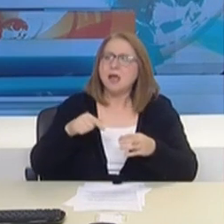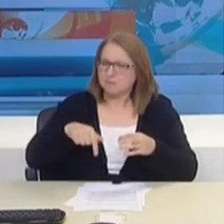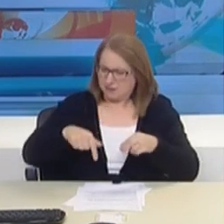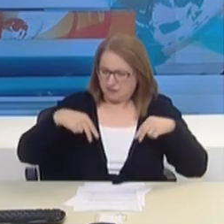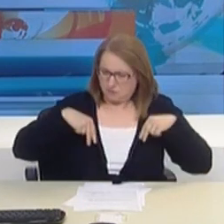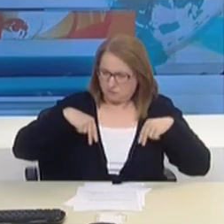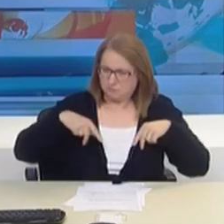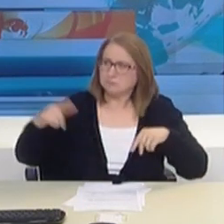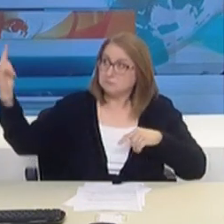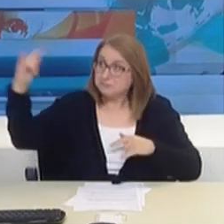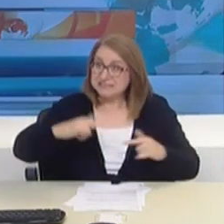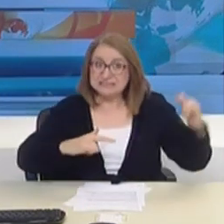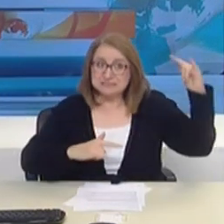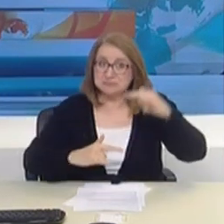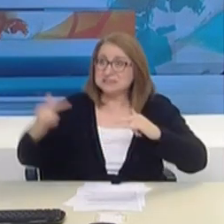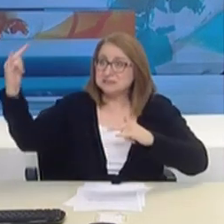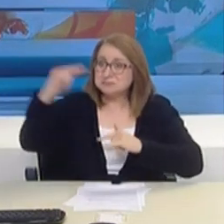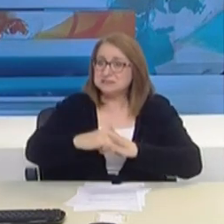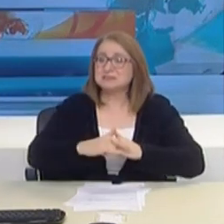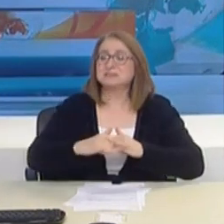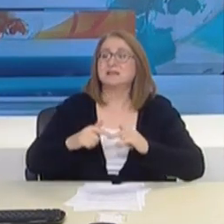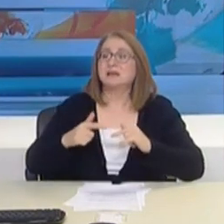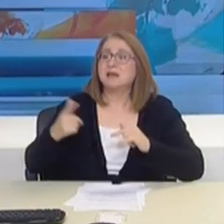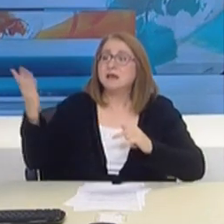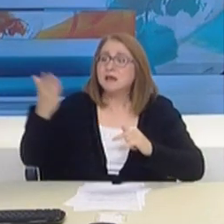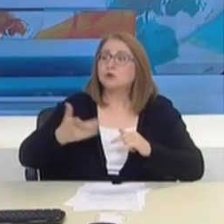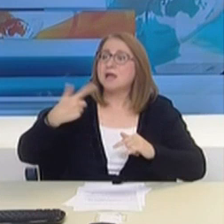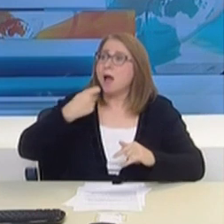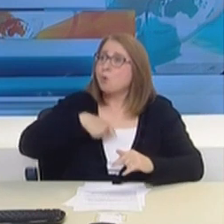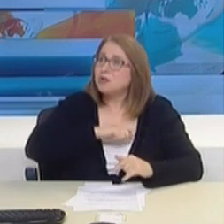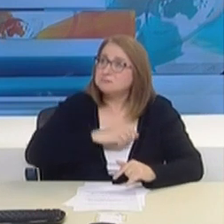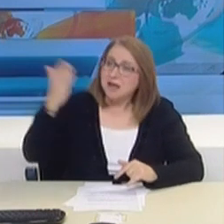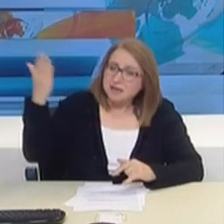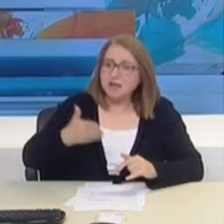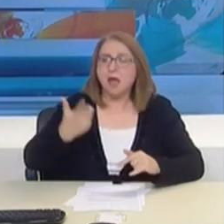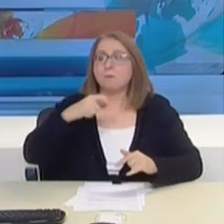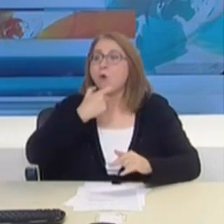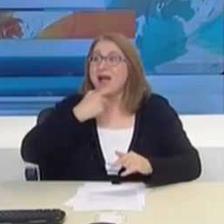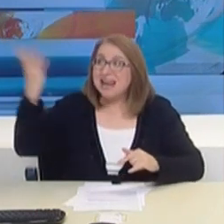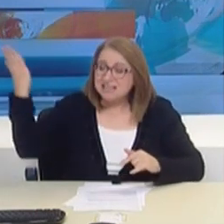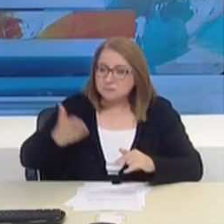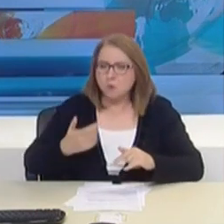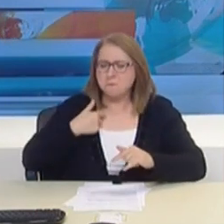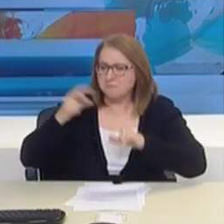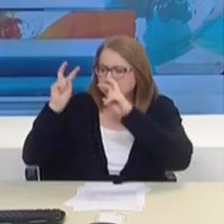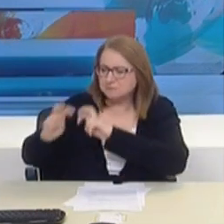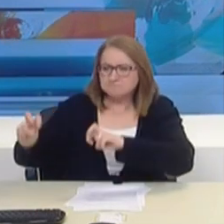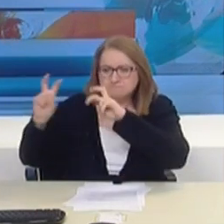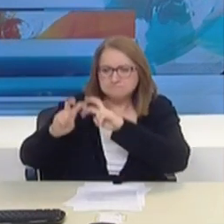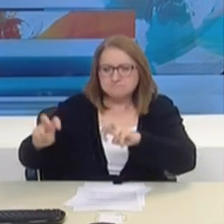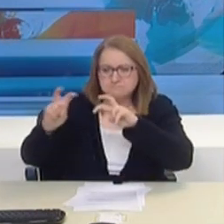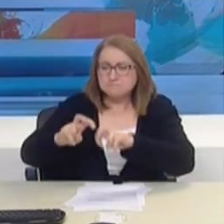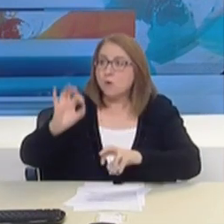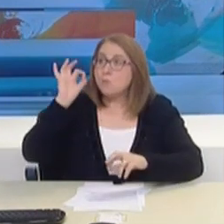ειδικά σε πτήσεις που έρχονταν είτε από το Ηνωμένο Βασίλειο είτε από την Ισπανία. Στην περίπτωση λοιπόν του επαναπατρισμού από την Ισπανία, στην πρώτη